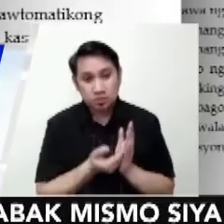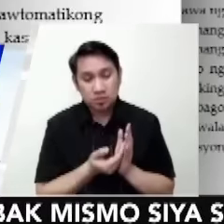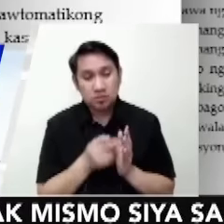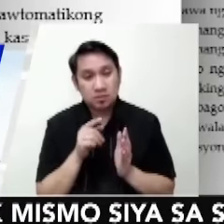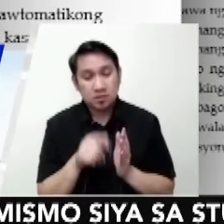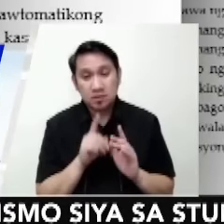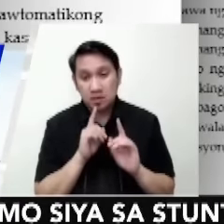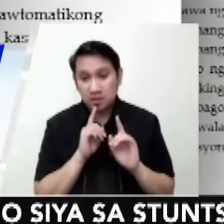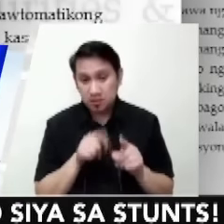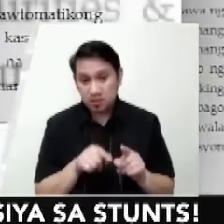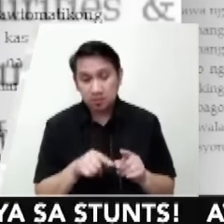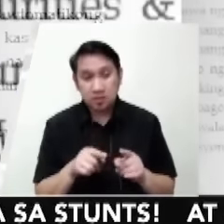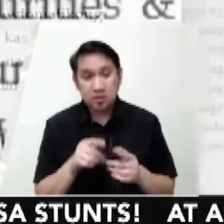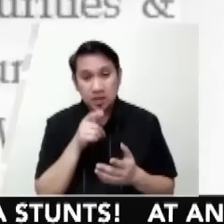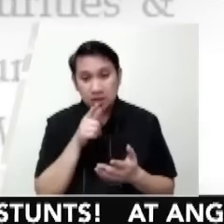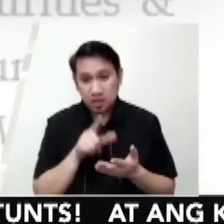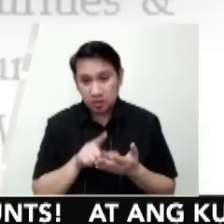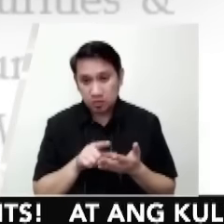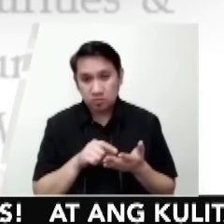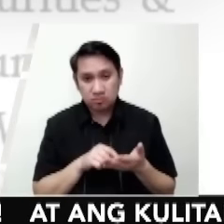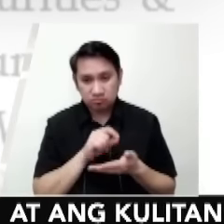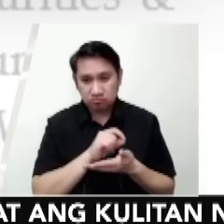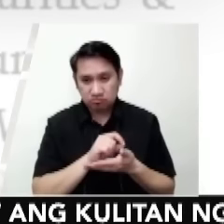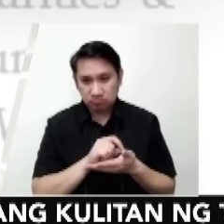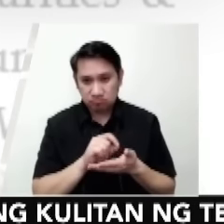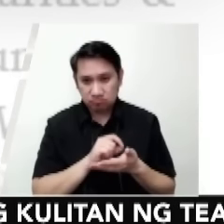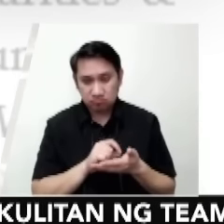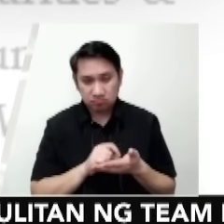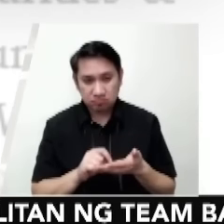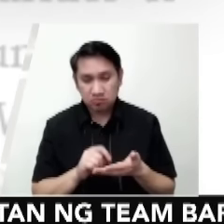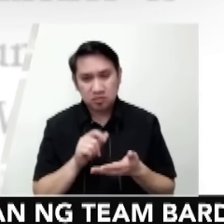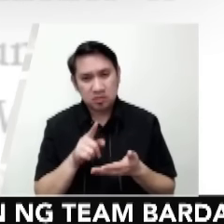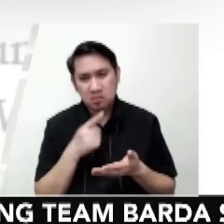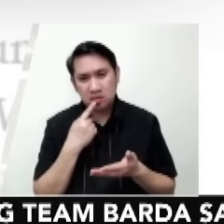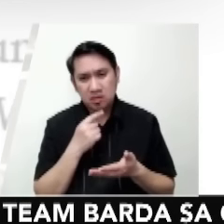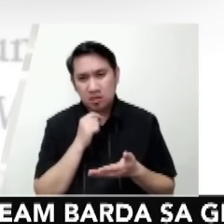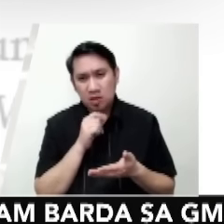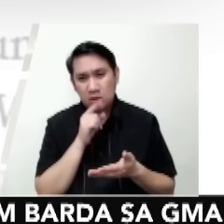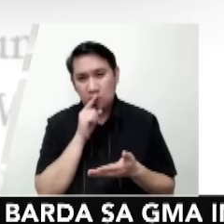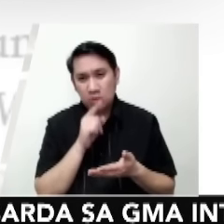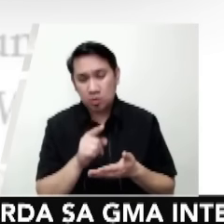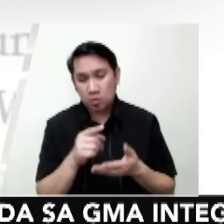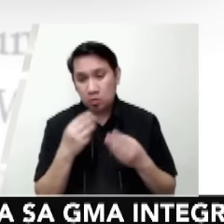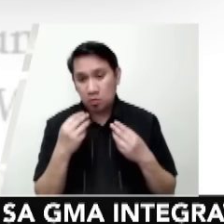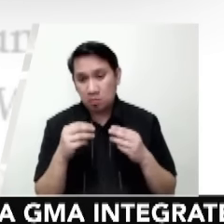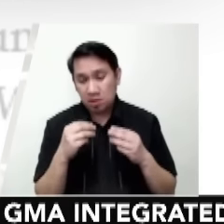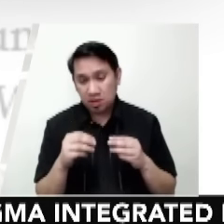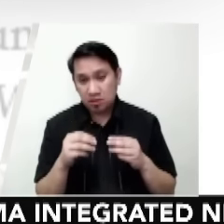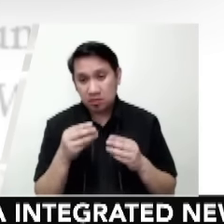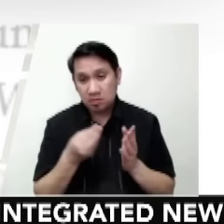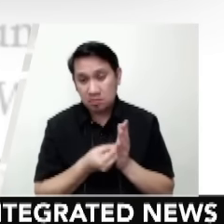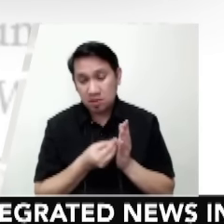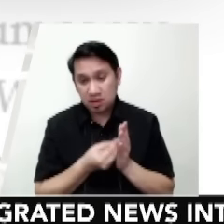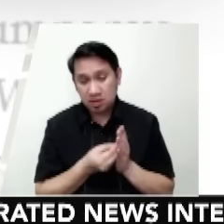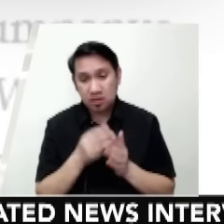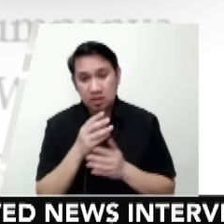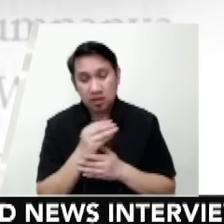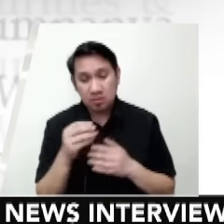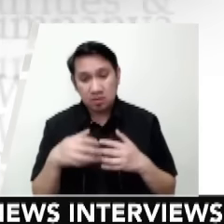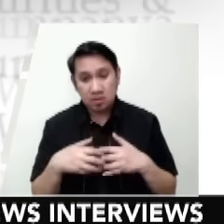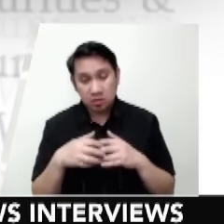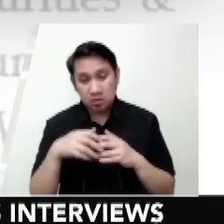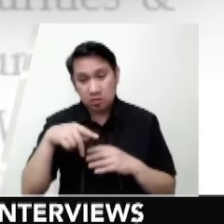6 na pahinang liham ang ilang aligasyon. Itinanggi niyang money laundering at pagpapatayo ng Pogo ang layon ng Bauful Land kung saan naging part owner